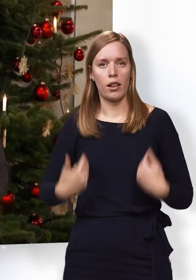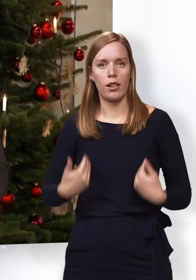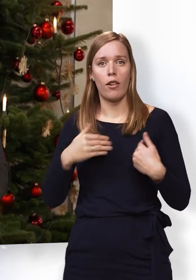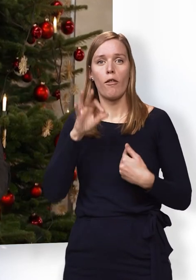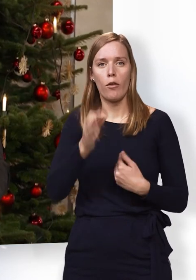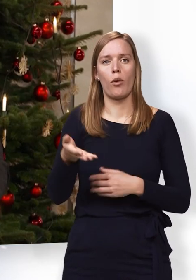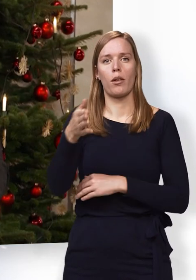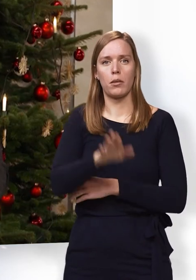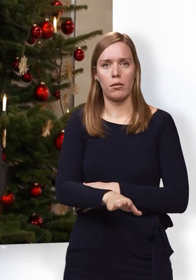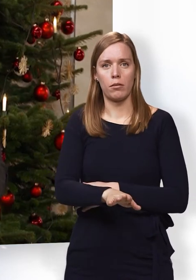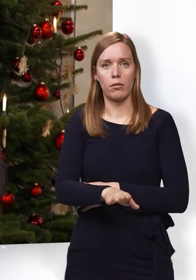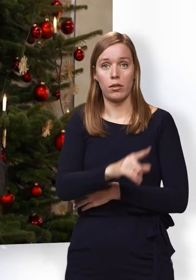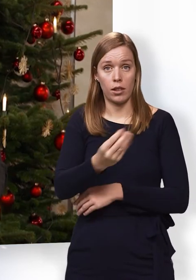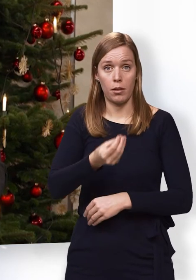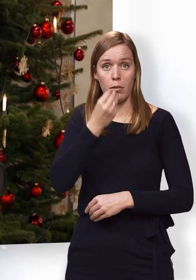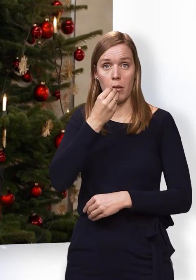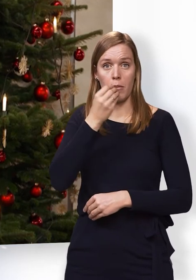Das tut zu meinem Gedächtnis.